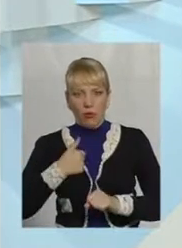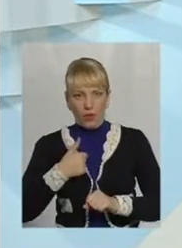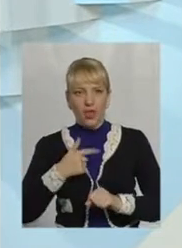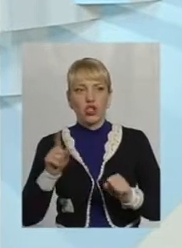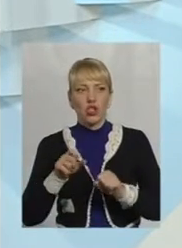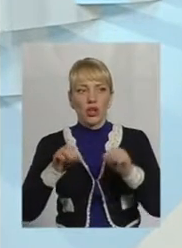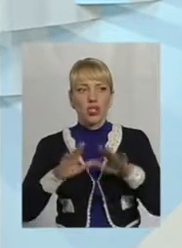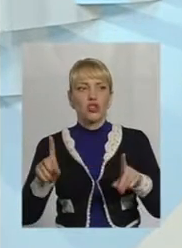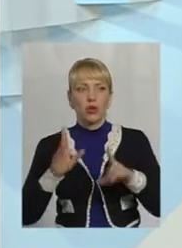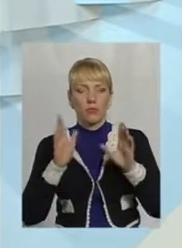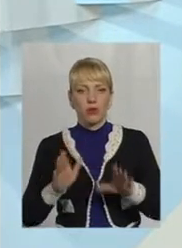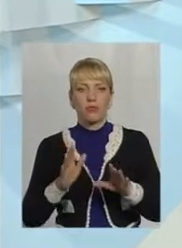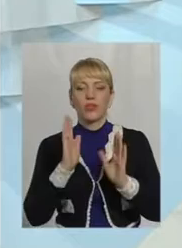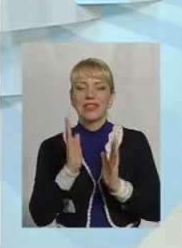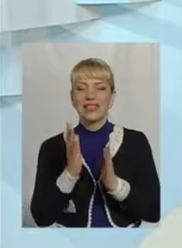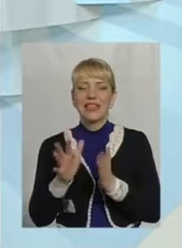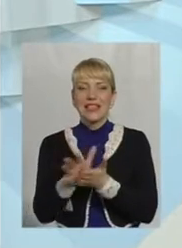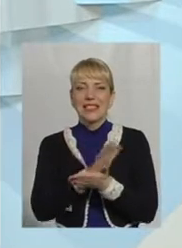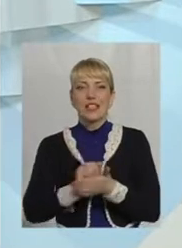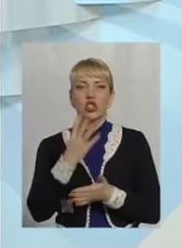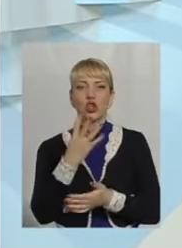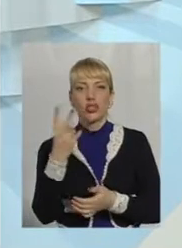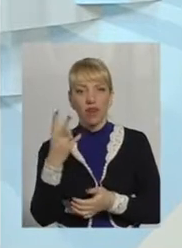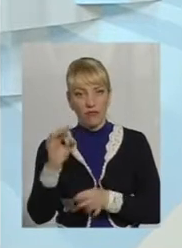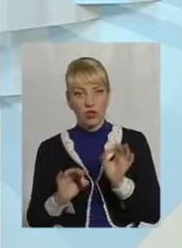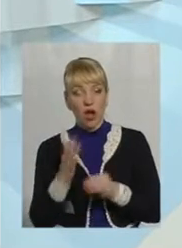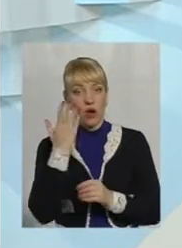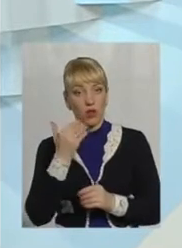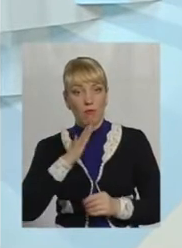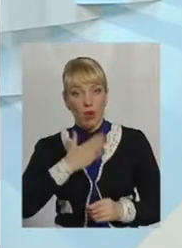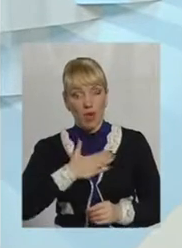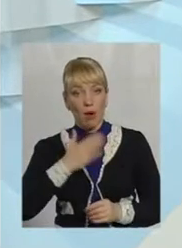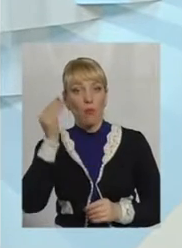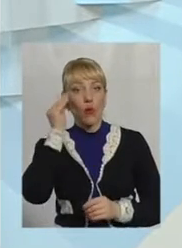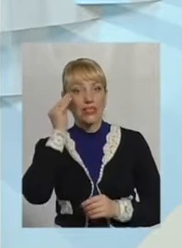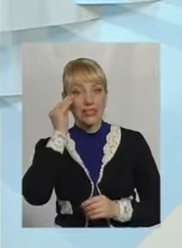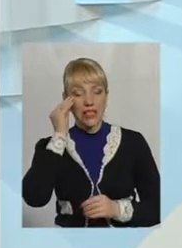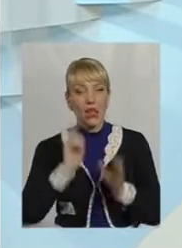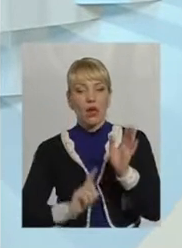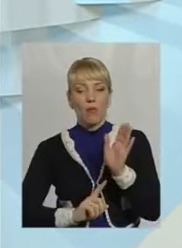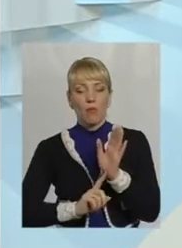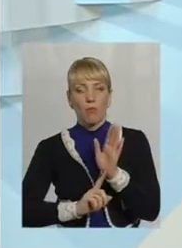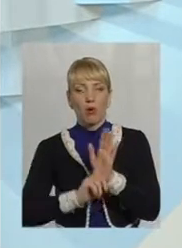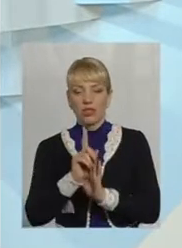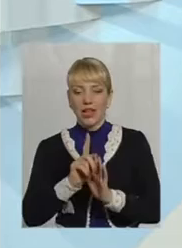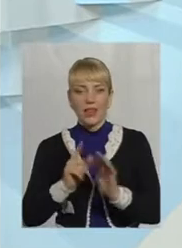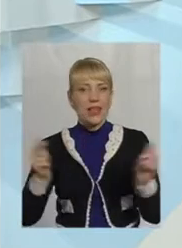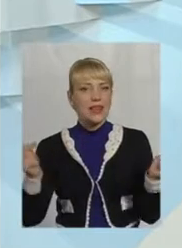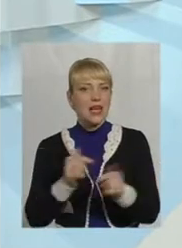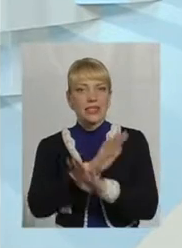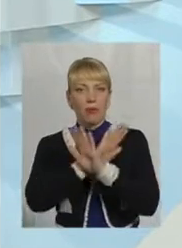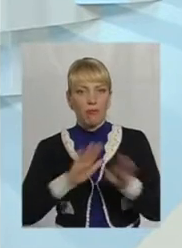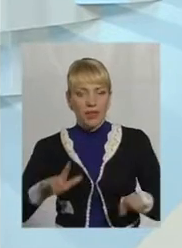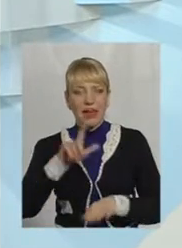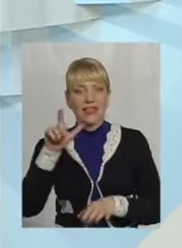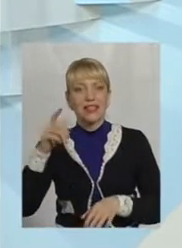ми будемо знищувати 42%. А коли моя позиція почала категорично не співпадати з позицією